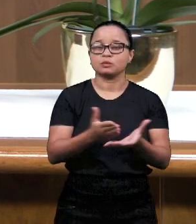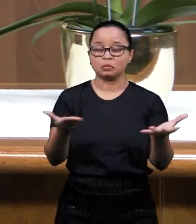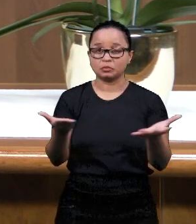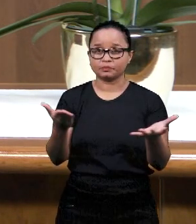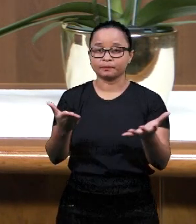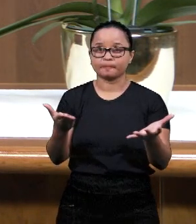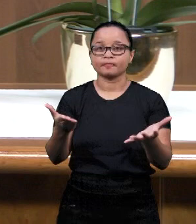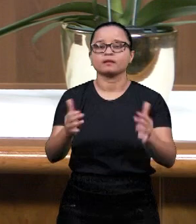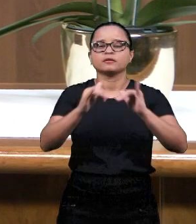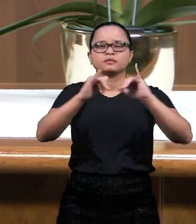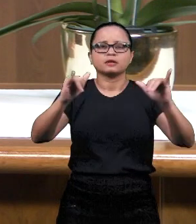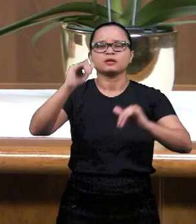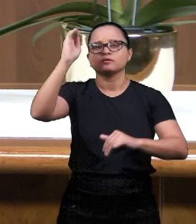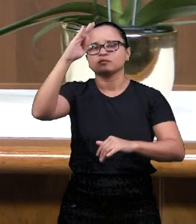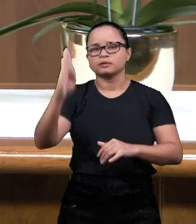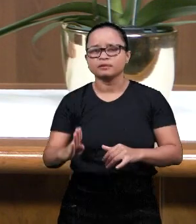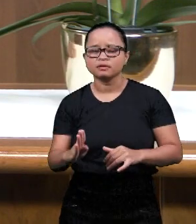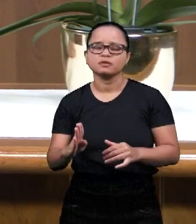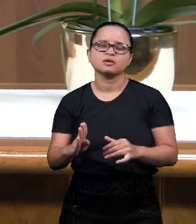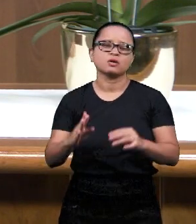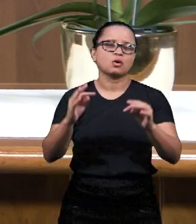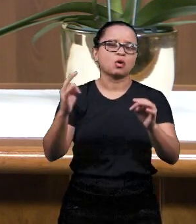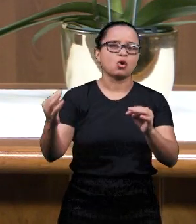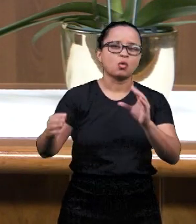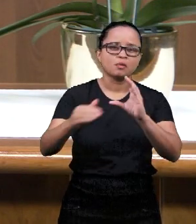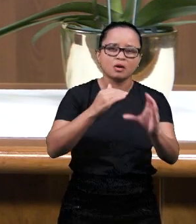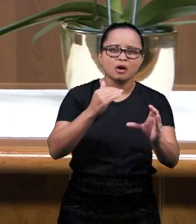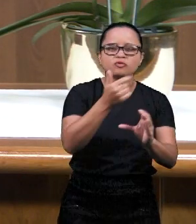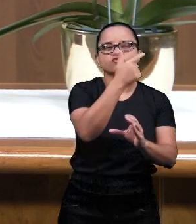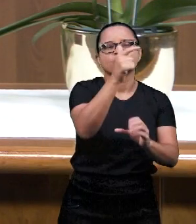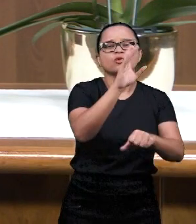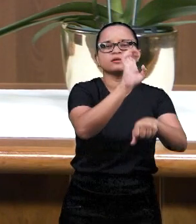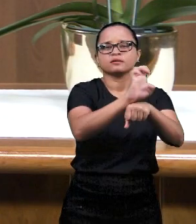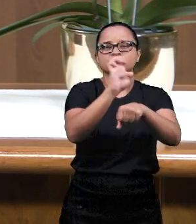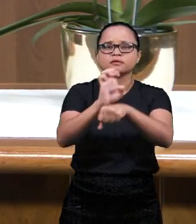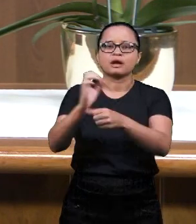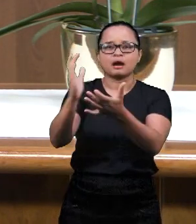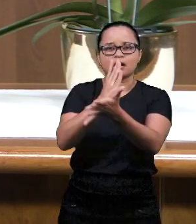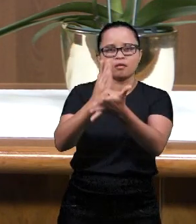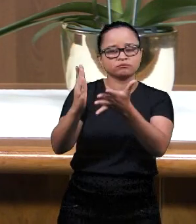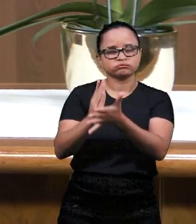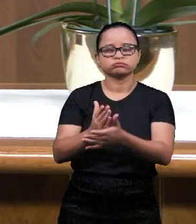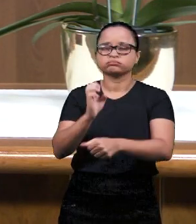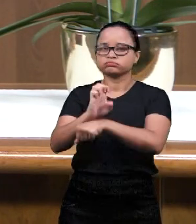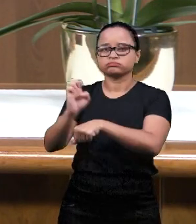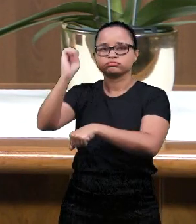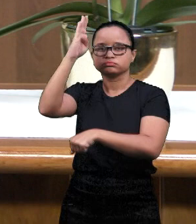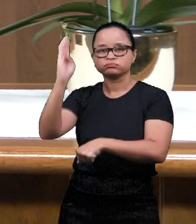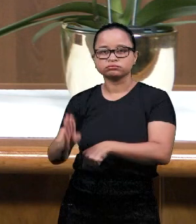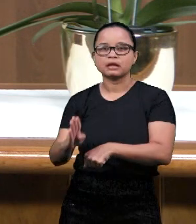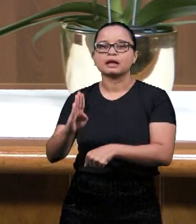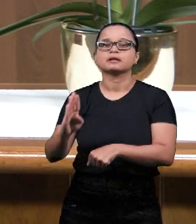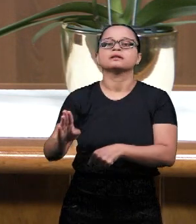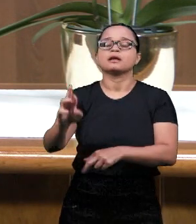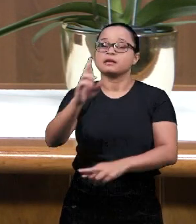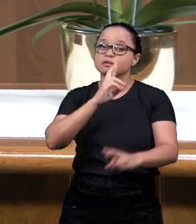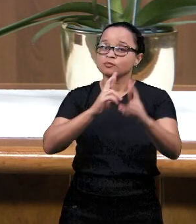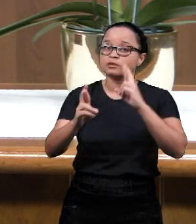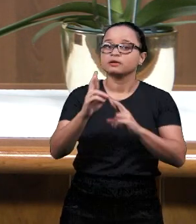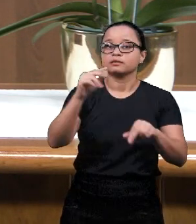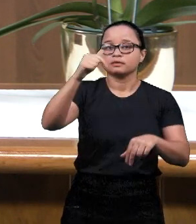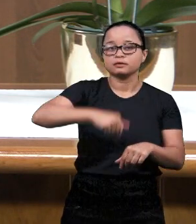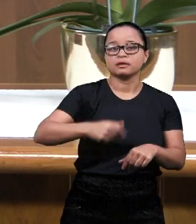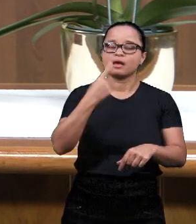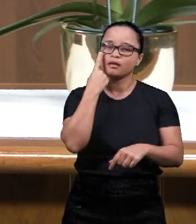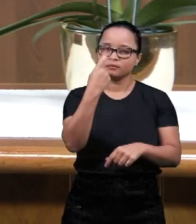afin que les frères et sœurs de tout le Brésil puissent participer avec la participation de d'autres États du Brésil. Donc, on va montrer